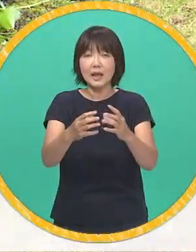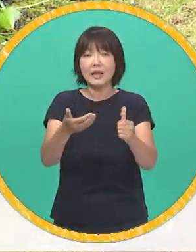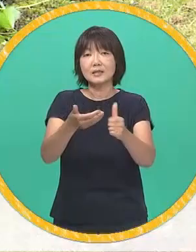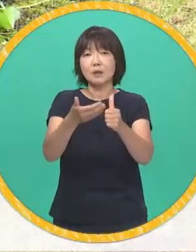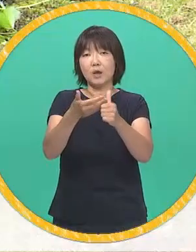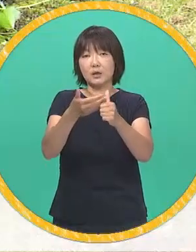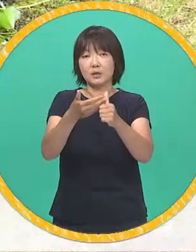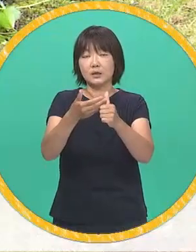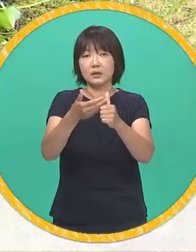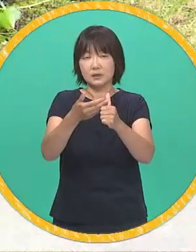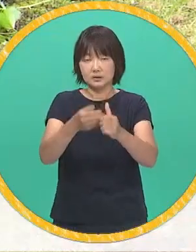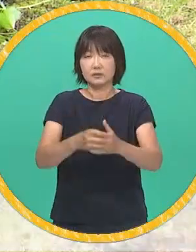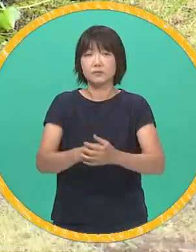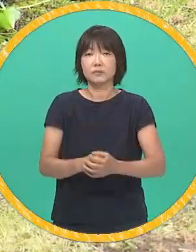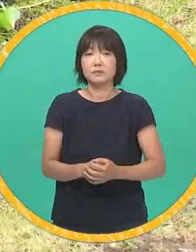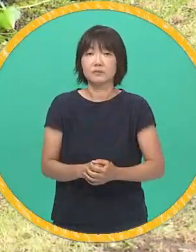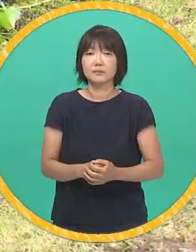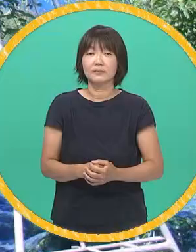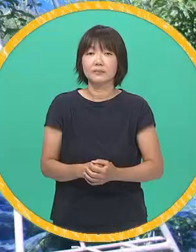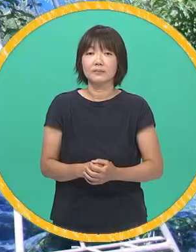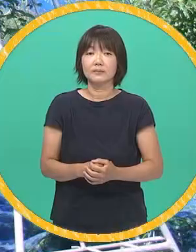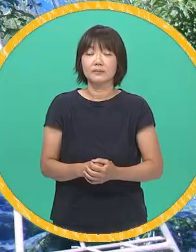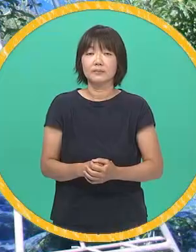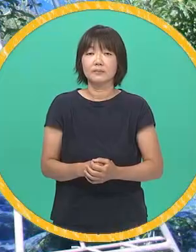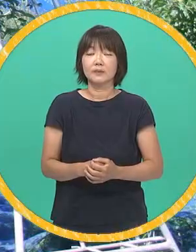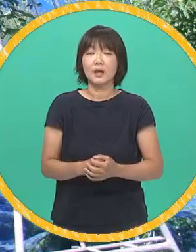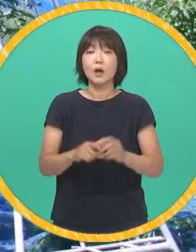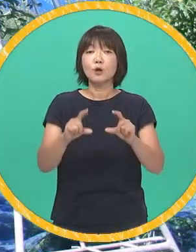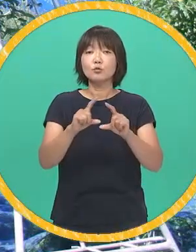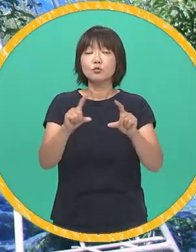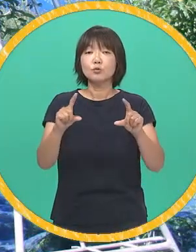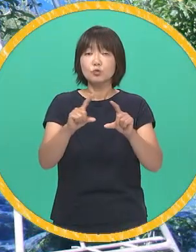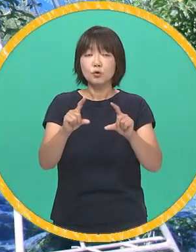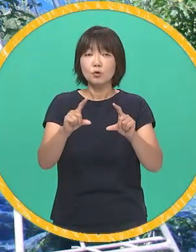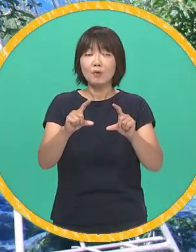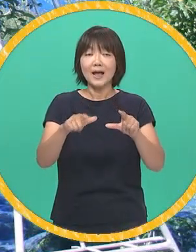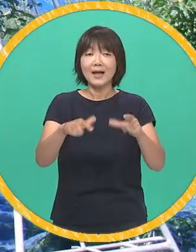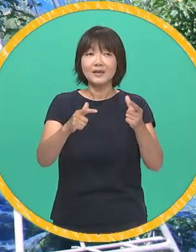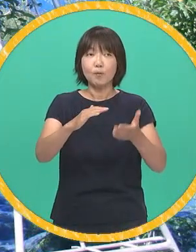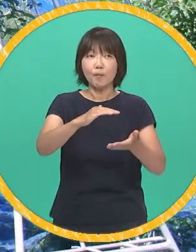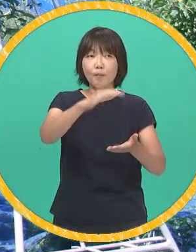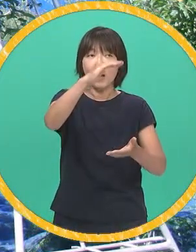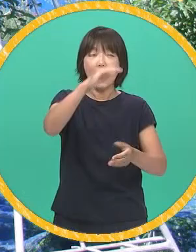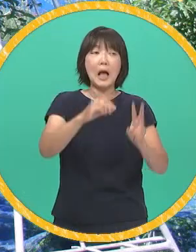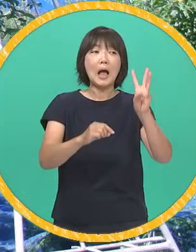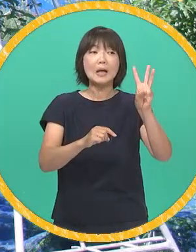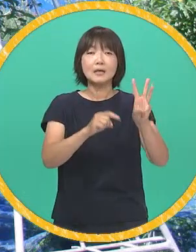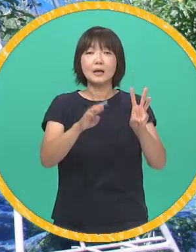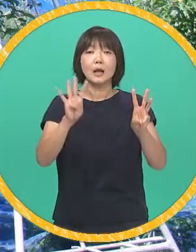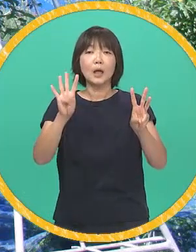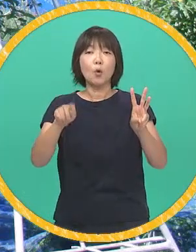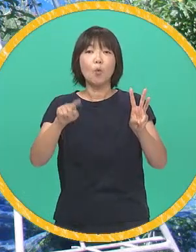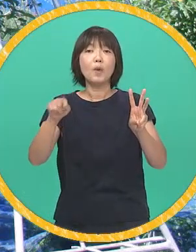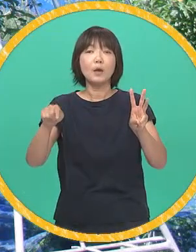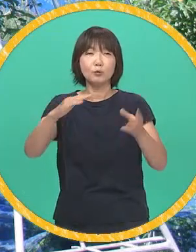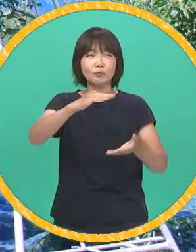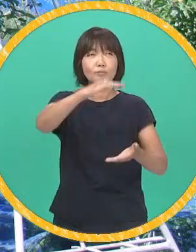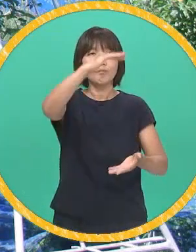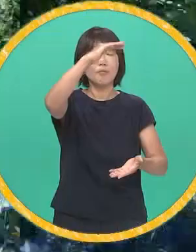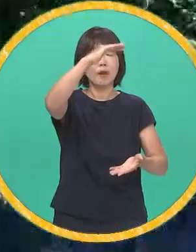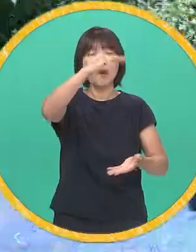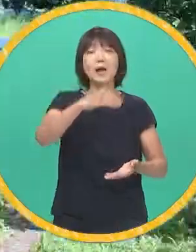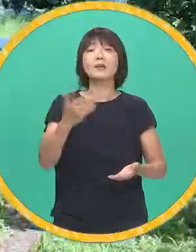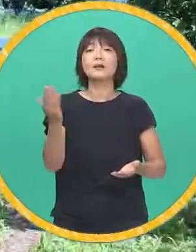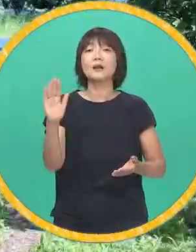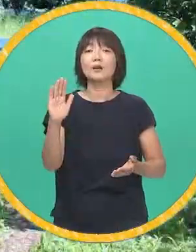する形になるんですけど通常の機能し仕立て方ベストまあ34メートルぐらいになってしまうんです